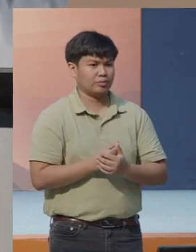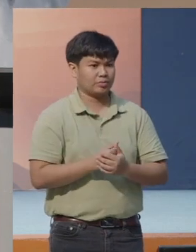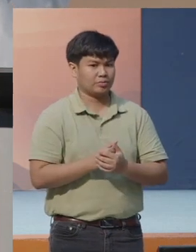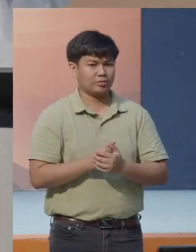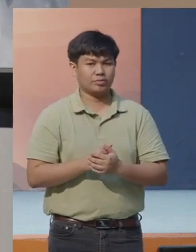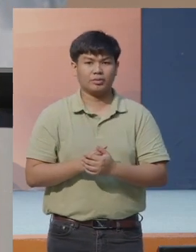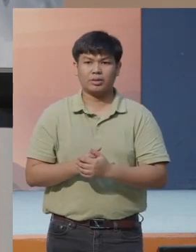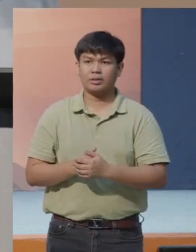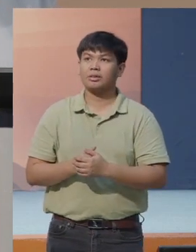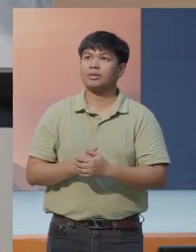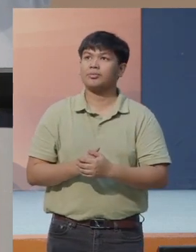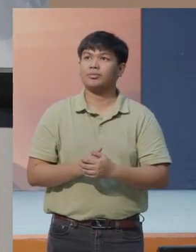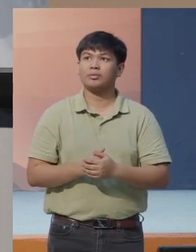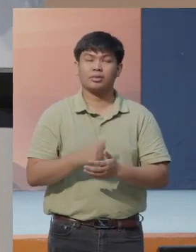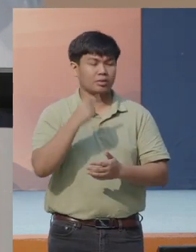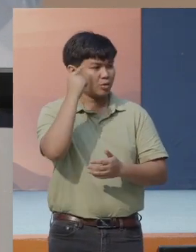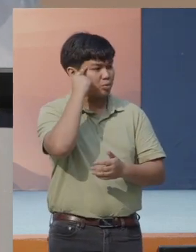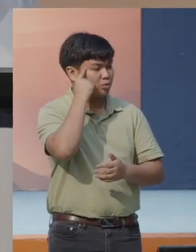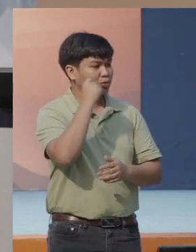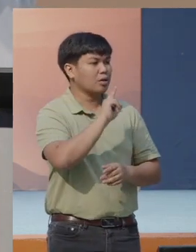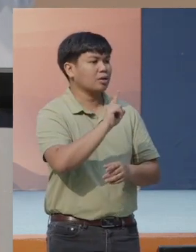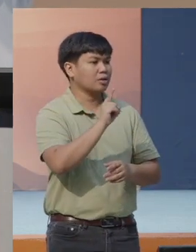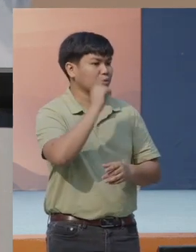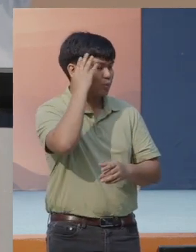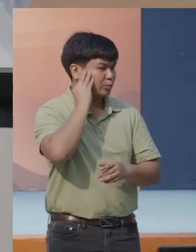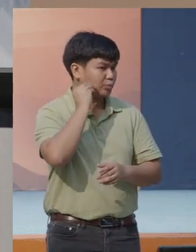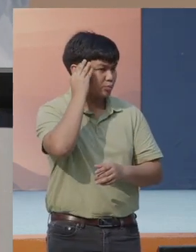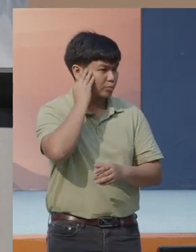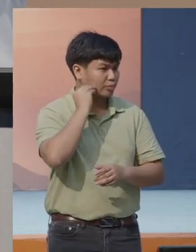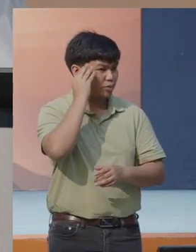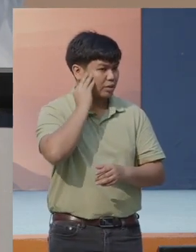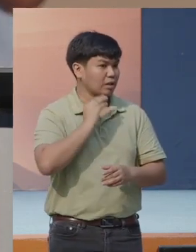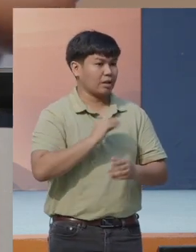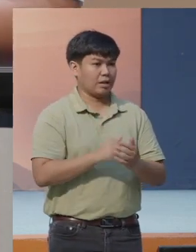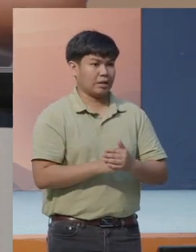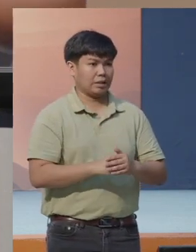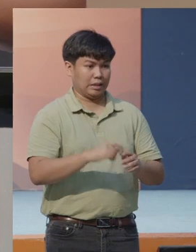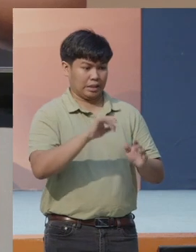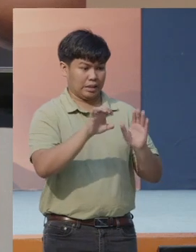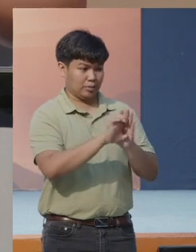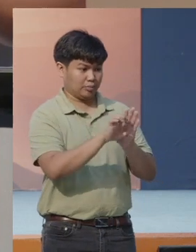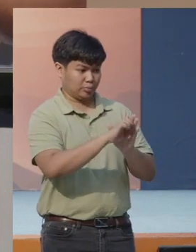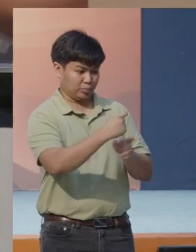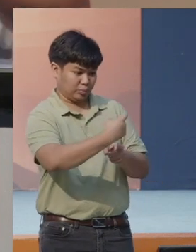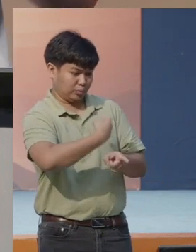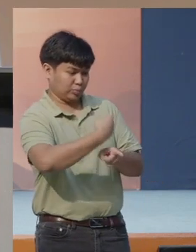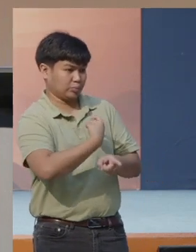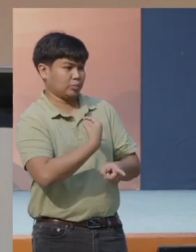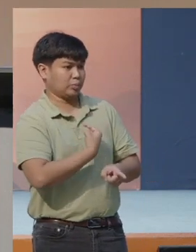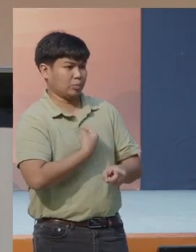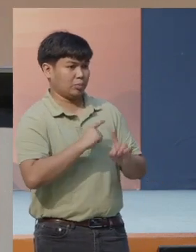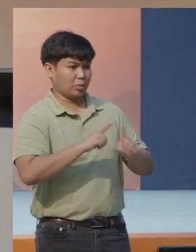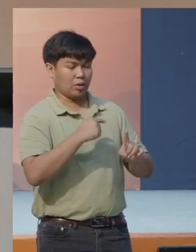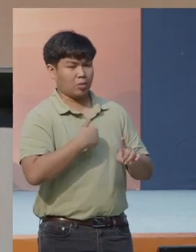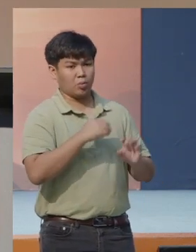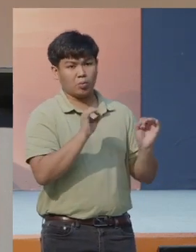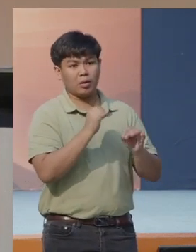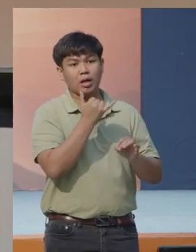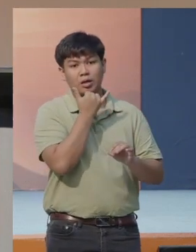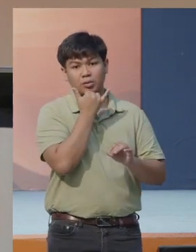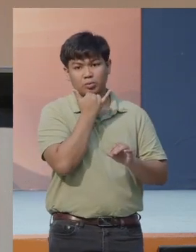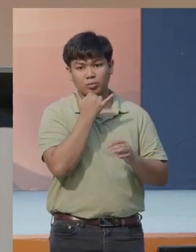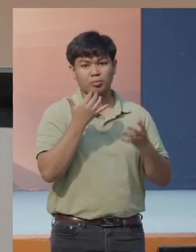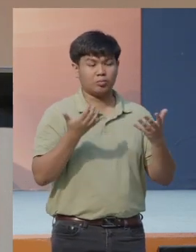Alam niya kung ano yung pinagdaanan mo doon sa umaaway sa'yo ngayon. At kung